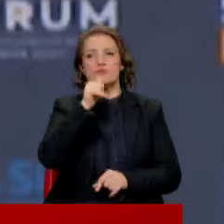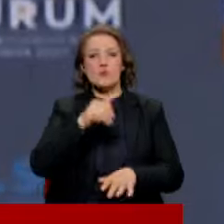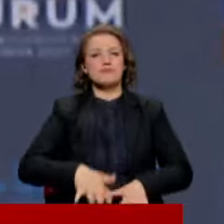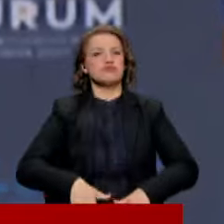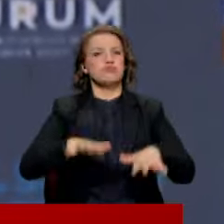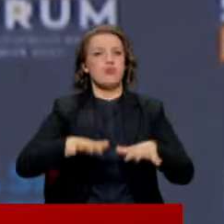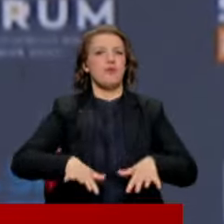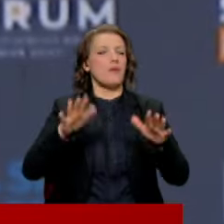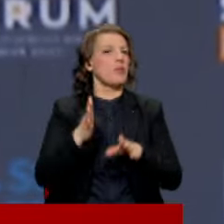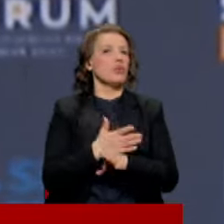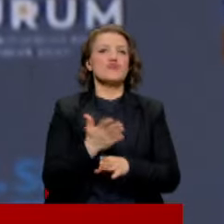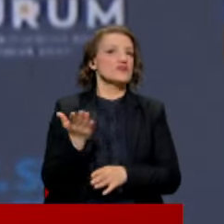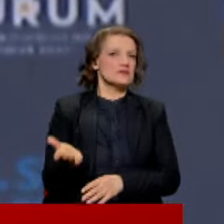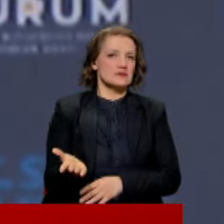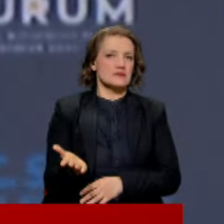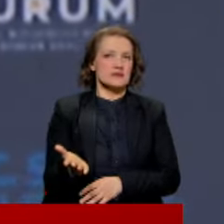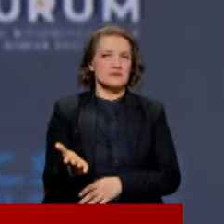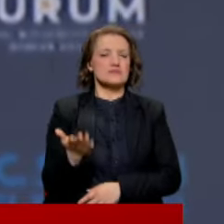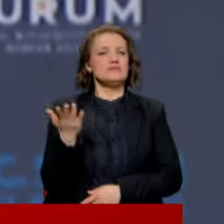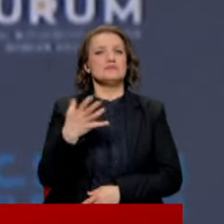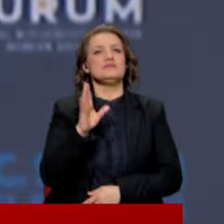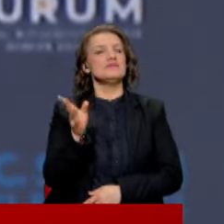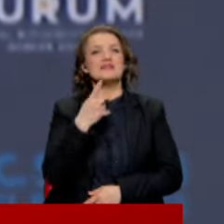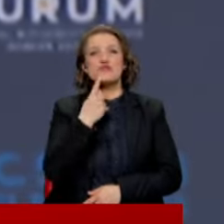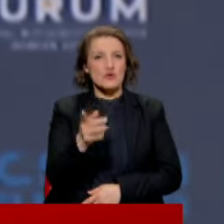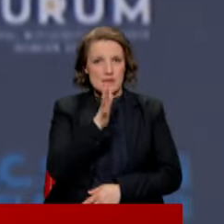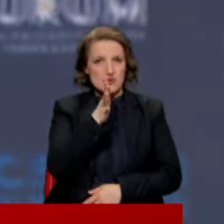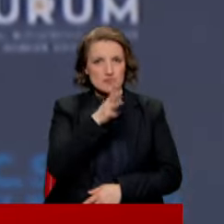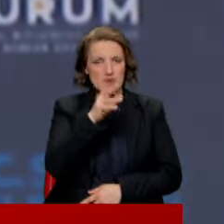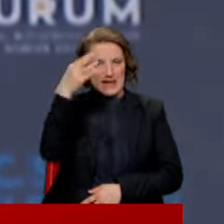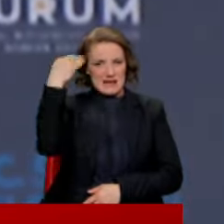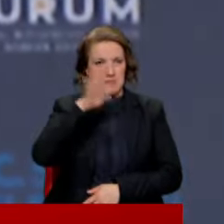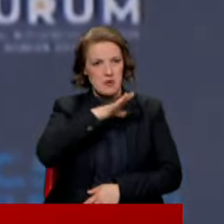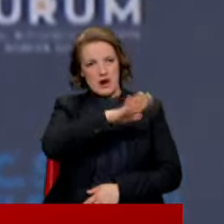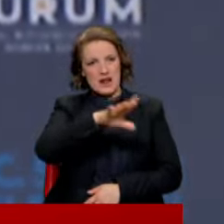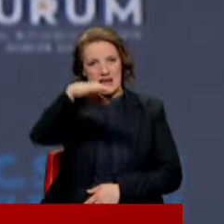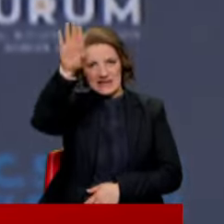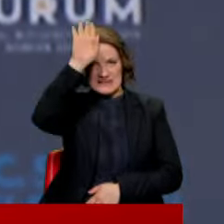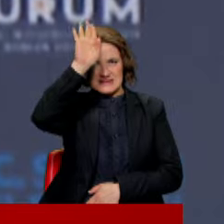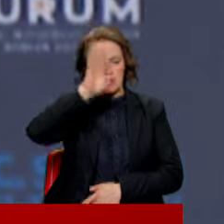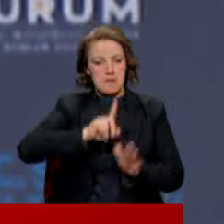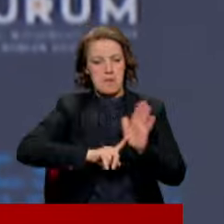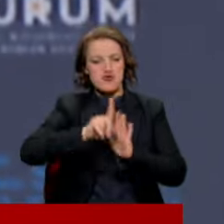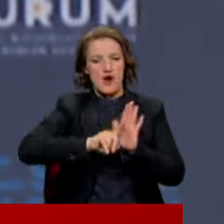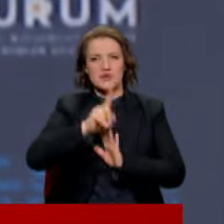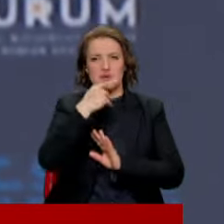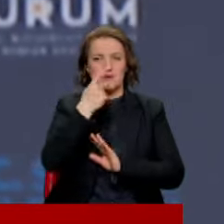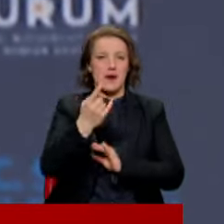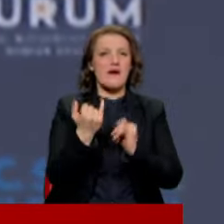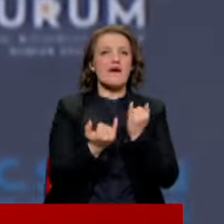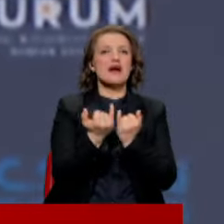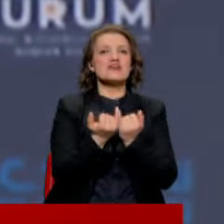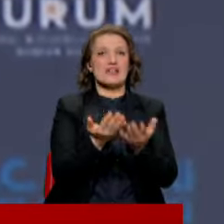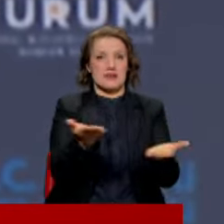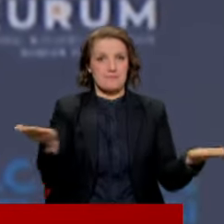de kalkmışlar pişkin pişkin ne diyorlar biliyor musunuz? İstanbul başardı diyorlar.